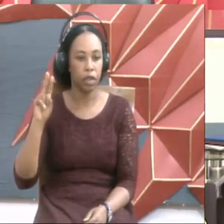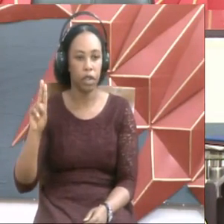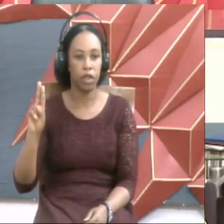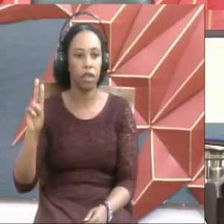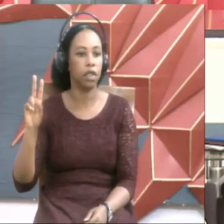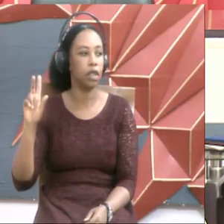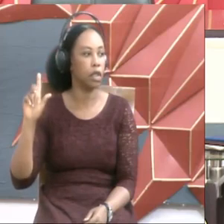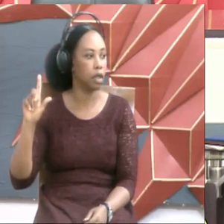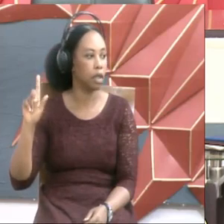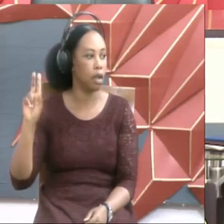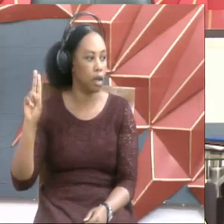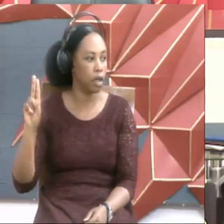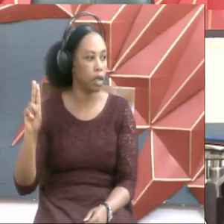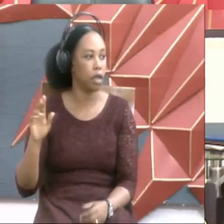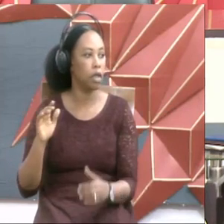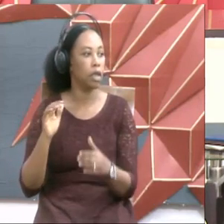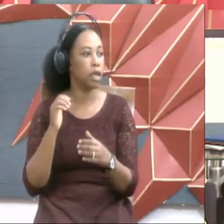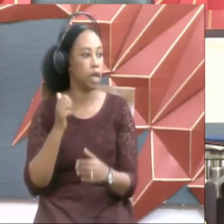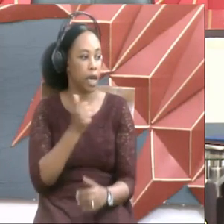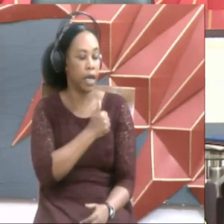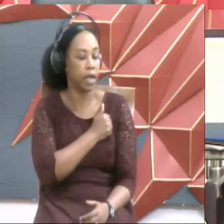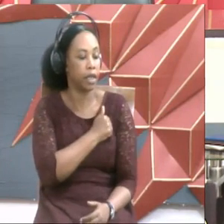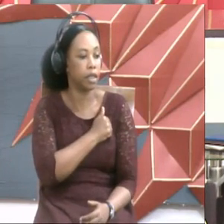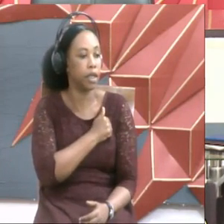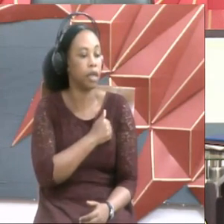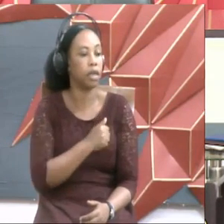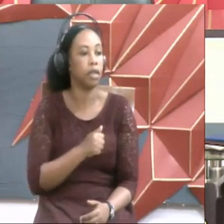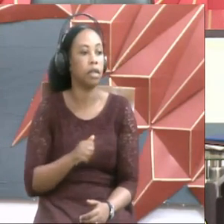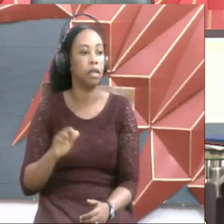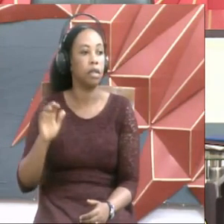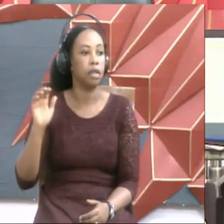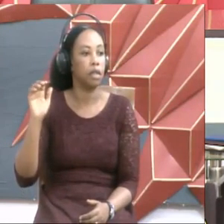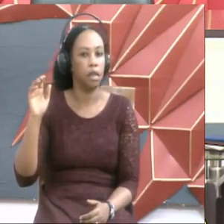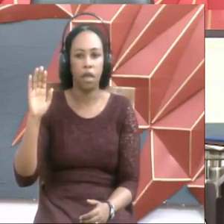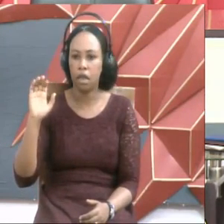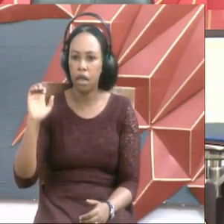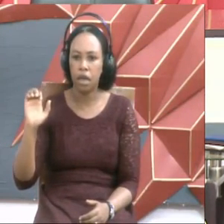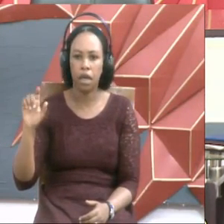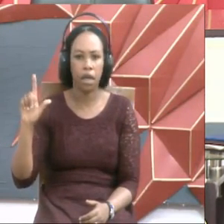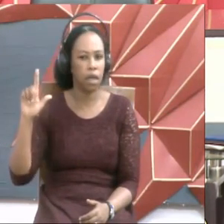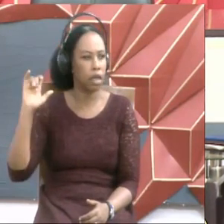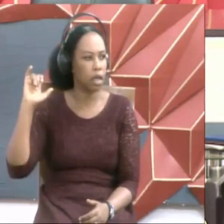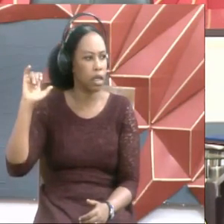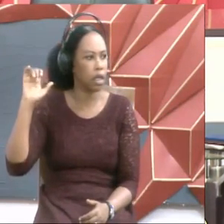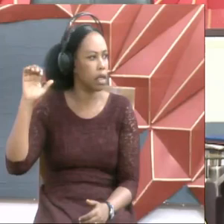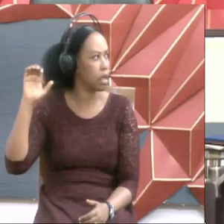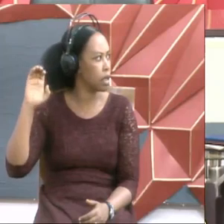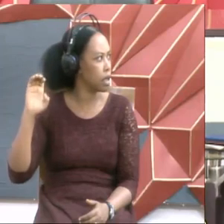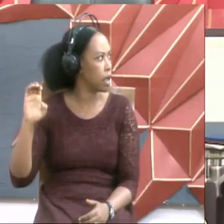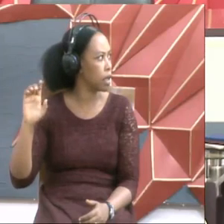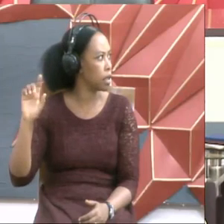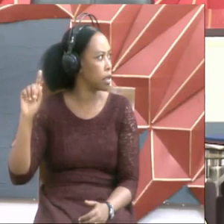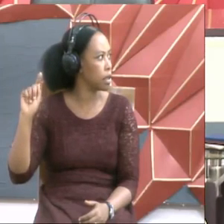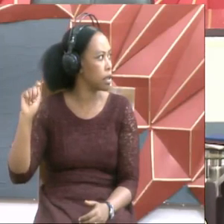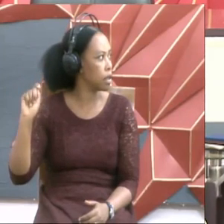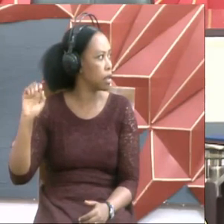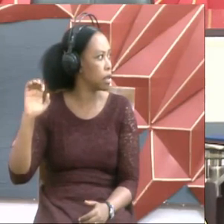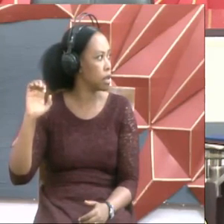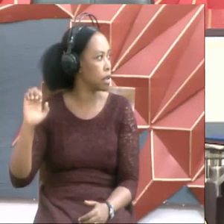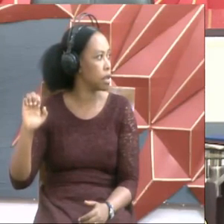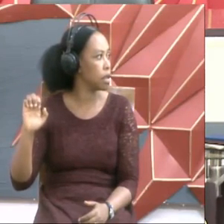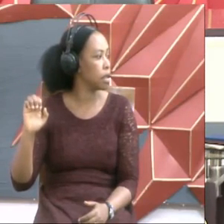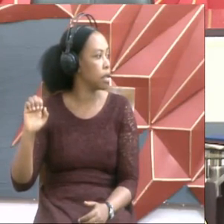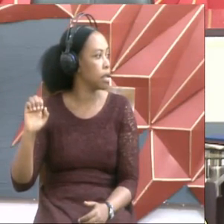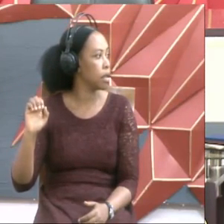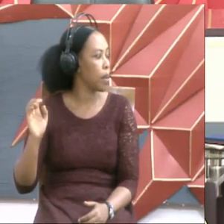Ineza Womuri Canada Hari Henriette Ishimwe muri Holland hari nanone